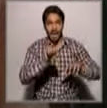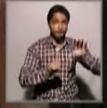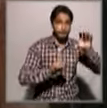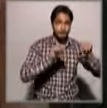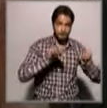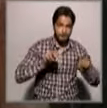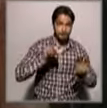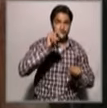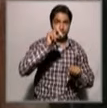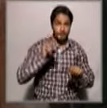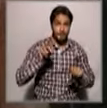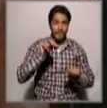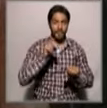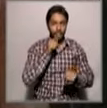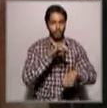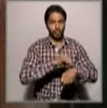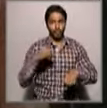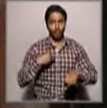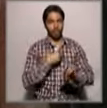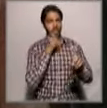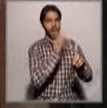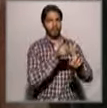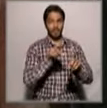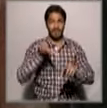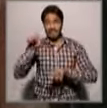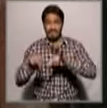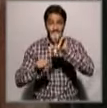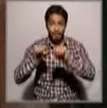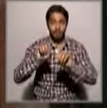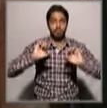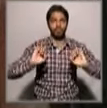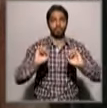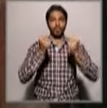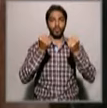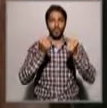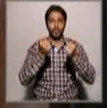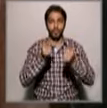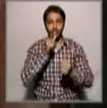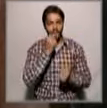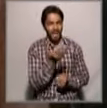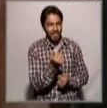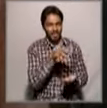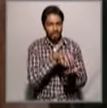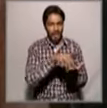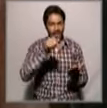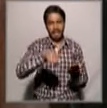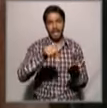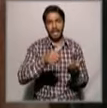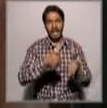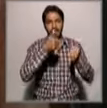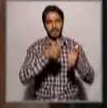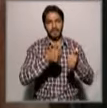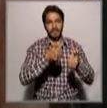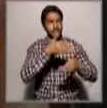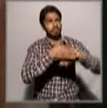السلم لظروف مرضيه. سلام يعني شفاك الله عافاكي. انا مش هقدر اطلع فوق، فاديني الشقه اللي تحت. قال ديت انا كنت